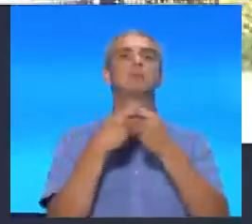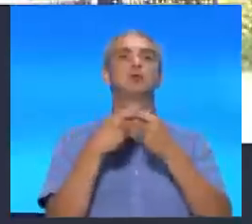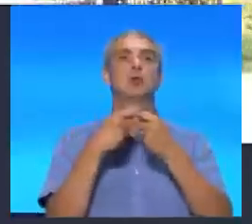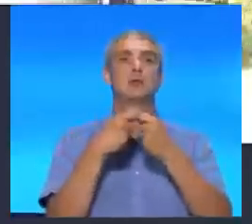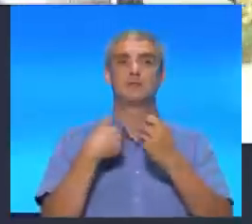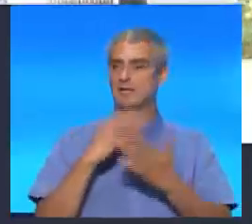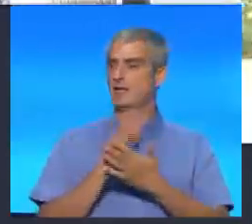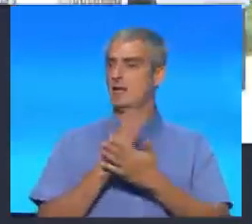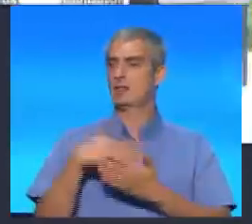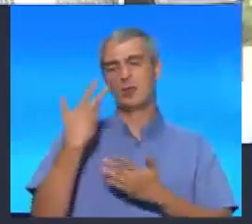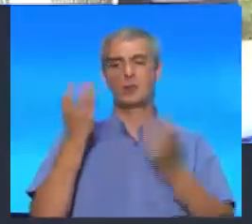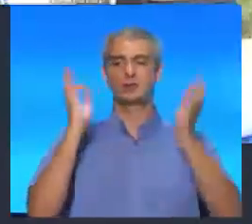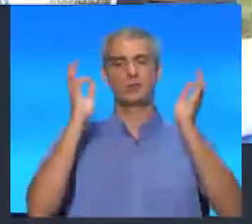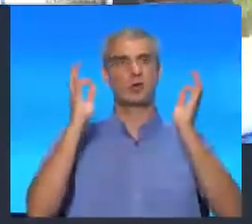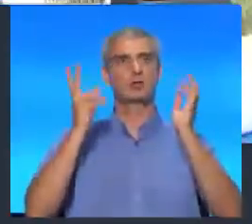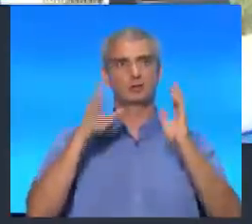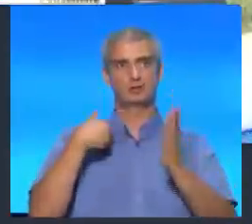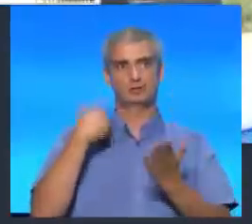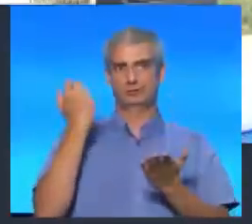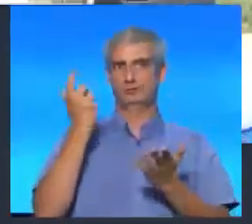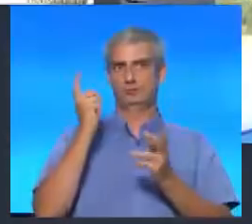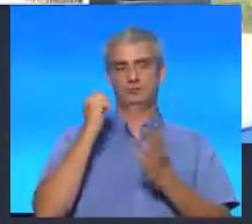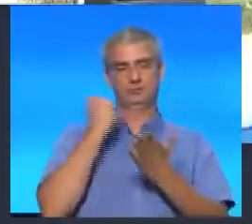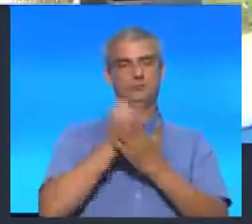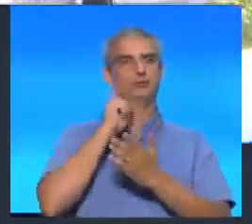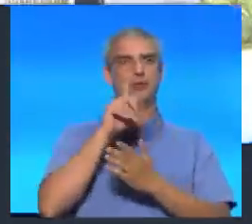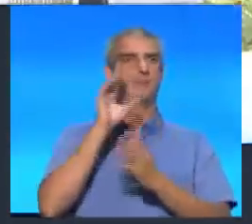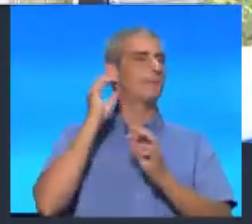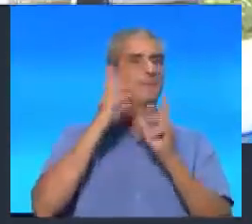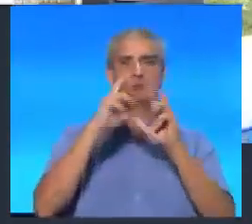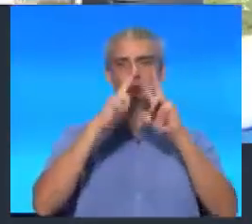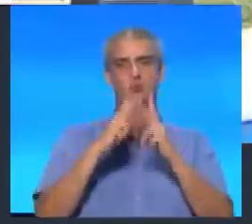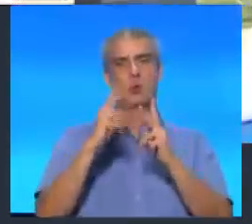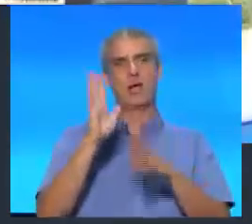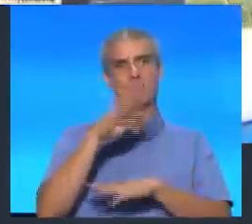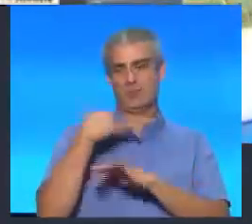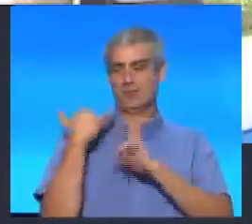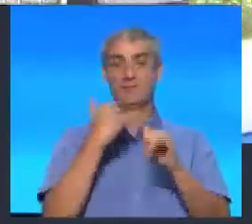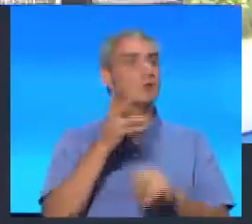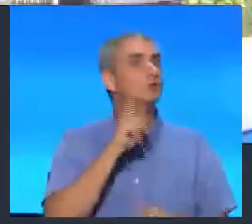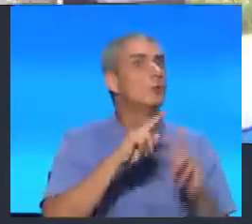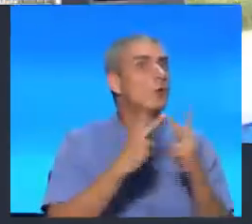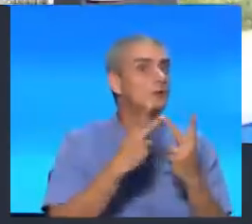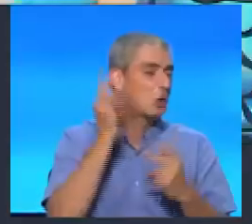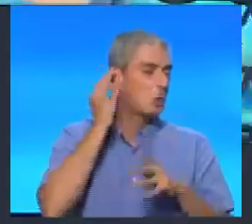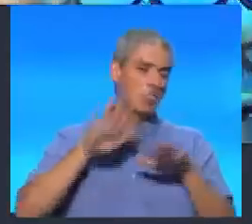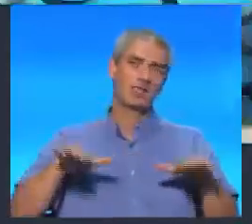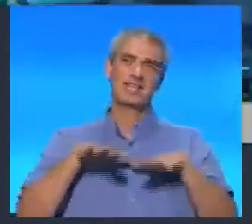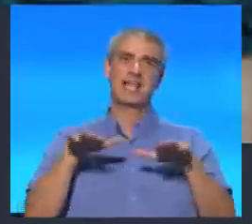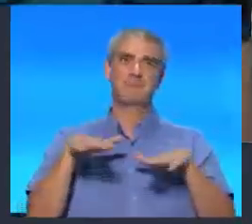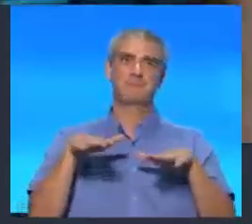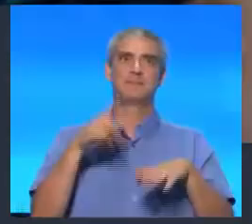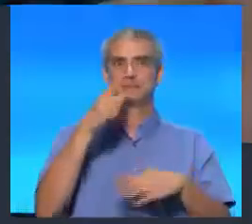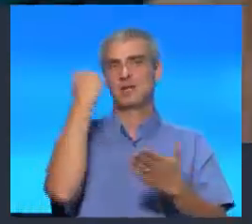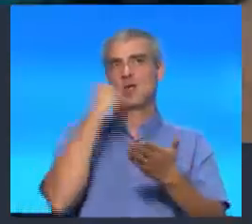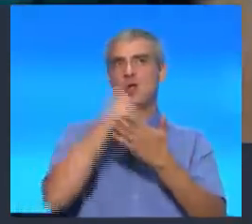החלטנו להיות מיוחדות, ויש לנו חותמת של השם של הקבוצה עם הצורה של בנות הים, אז הבאנו אותה גם, כן. מה שם הקבוצה? בנות הים. זו